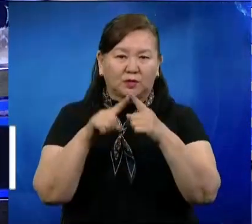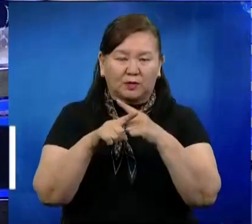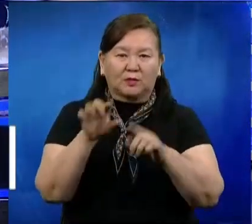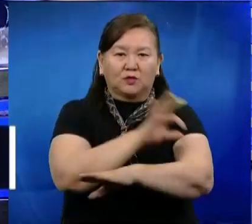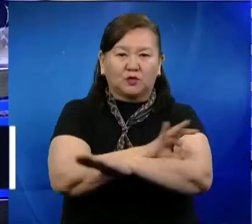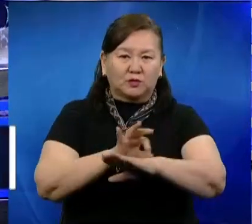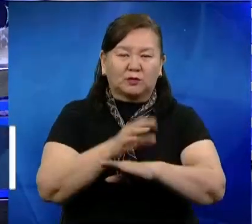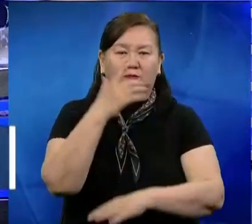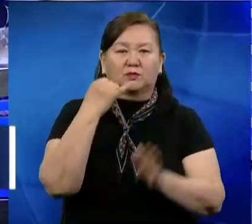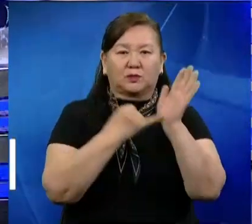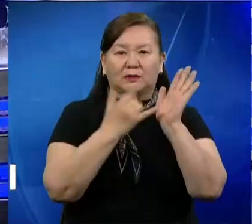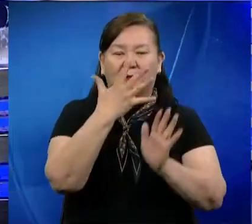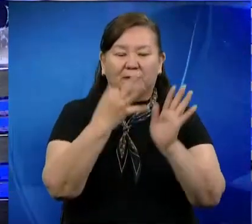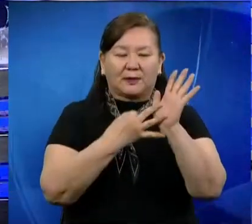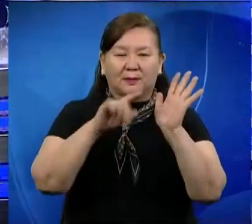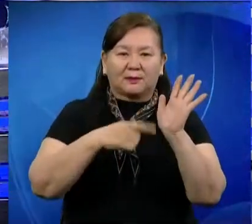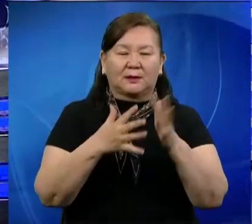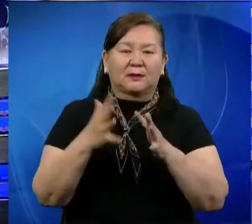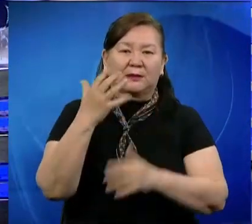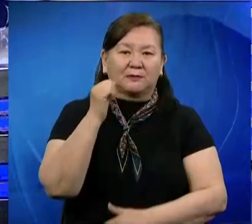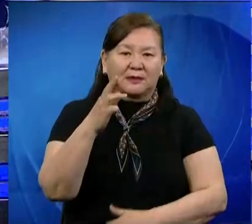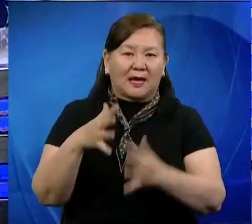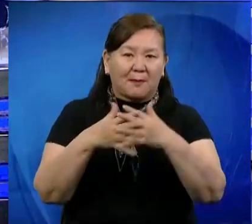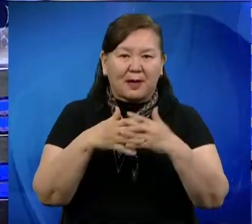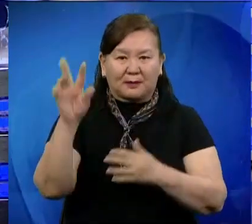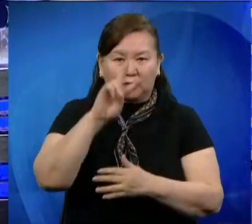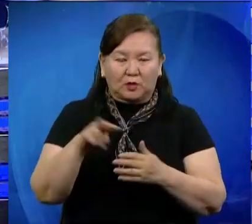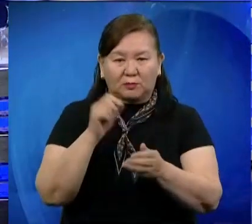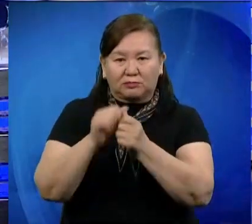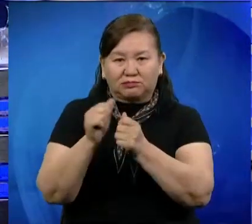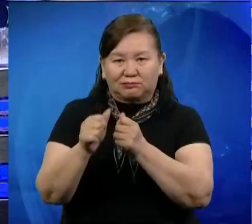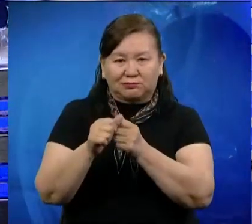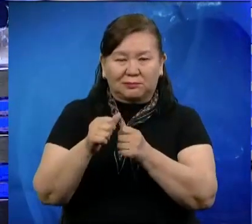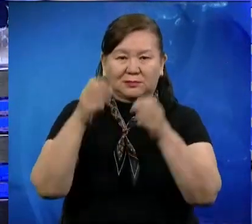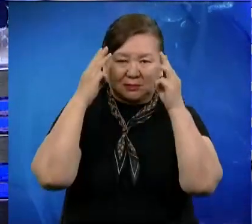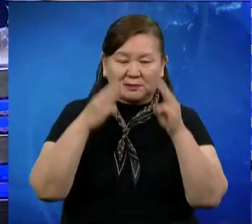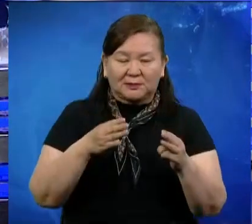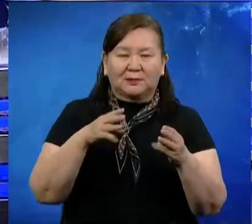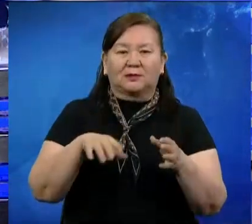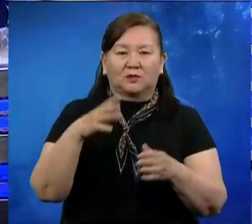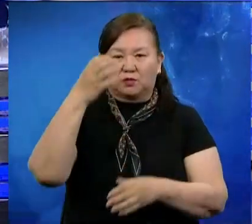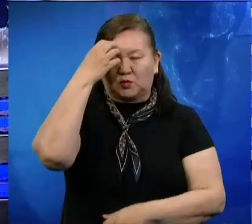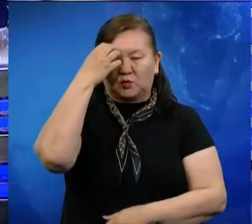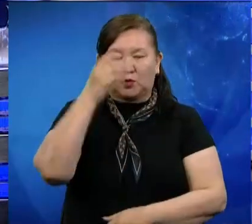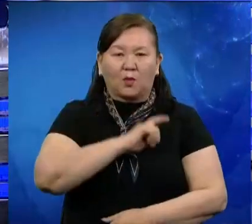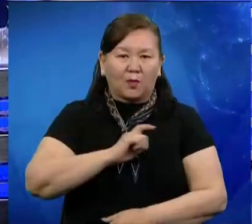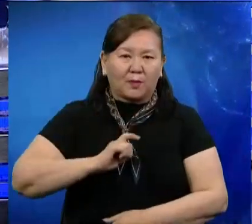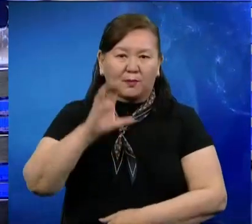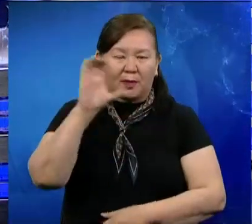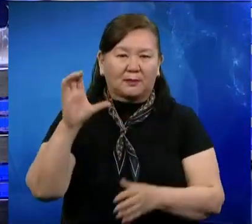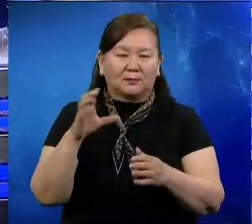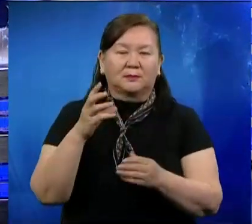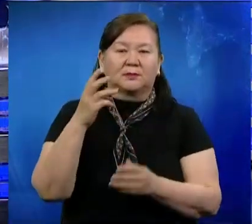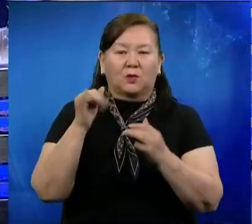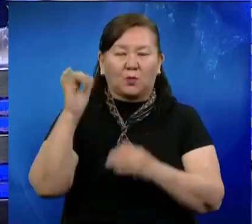нийт 658.5 сая Америк долларын хөрөнгөөр хэрэгжүүлэх бөгөөд төр хувийн эвслийн түншлэлээр баригдаж, нийслэл 20%